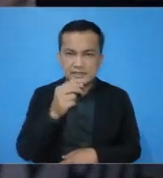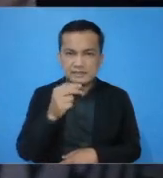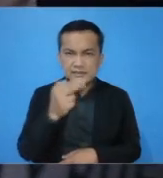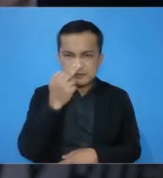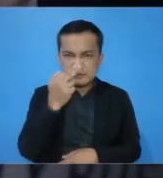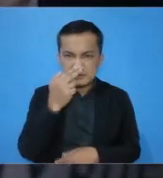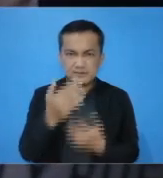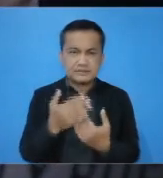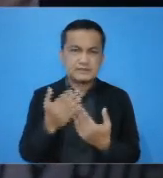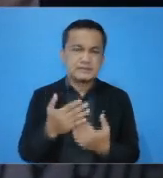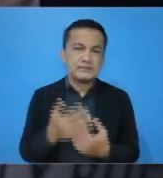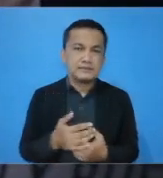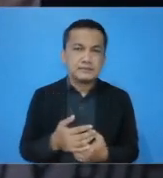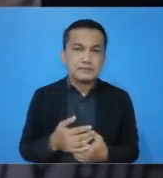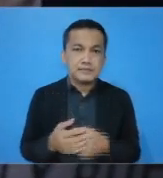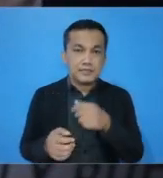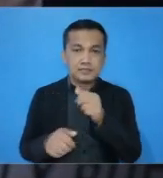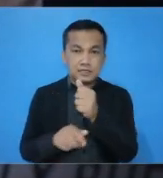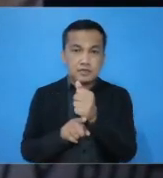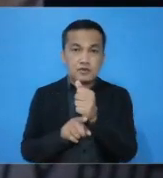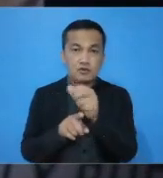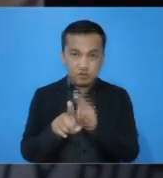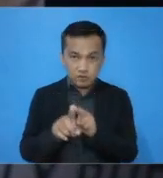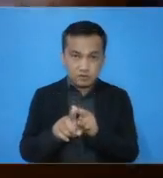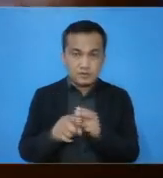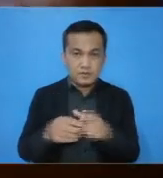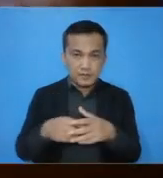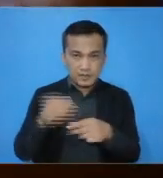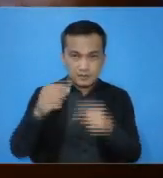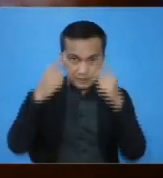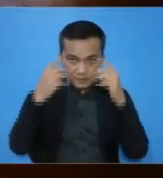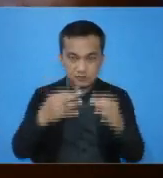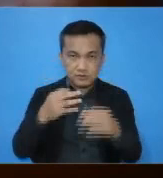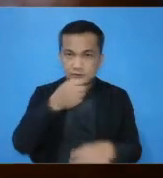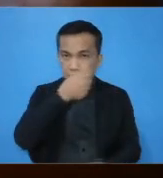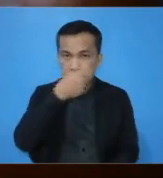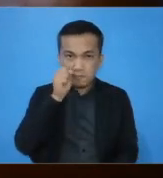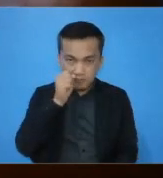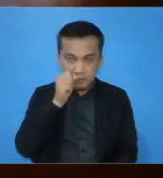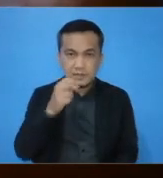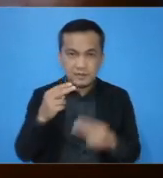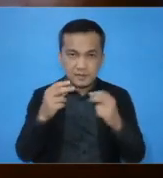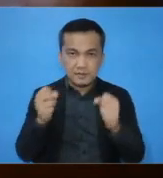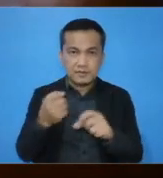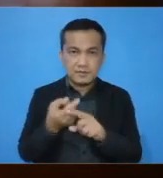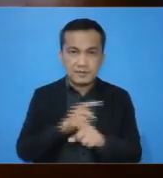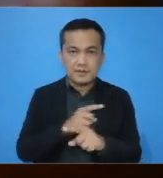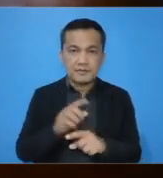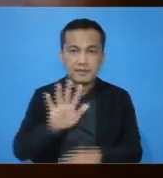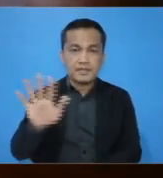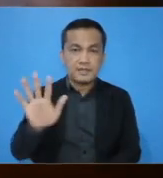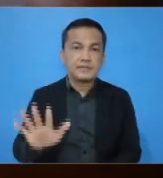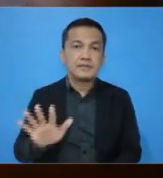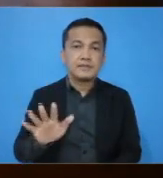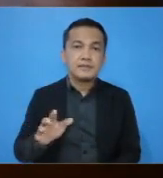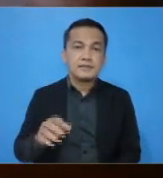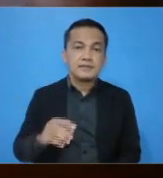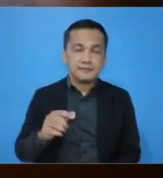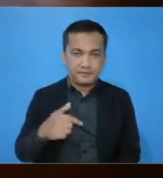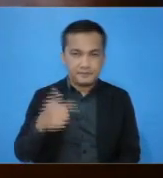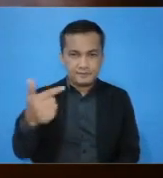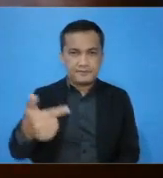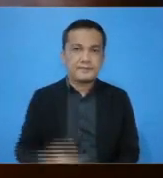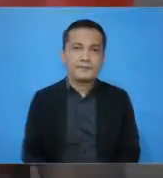sa Agosto maglalabas ng desisyon si Soto. Nagbabalita mula sa Frontline, Marian Enriquez, News